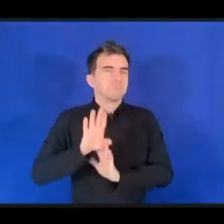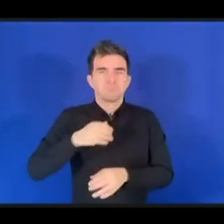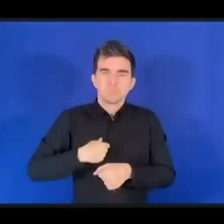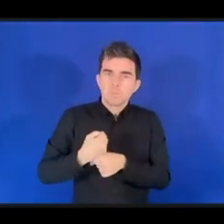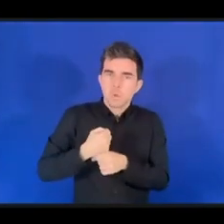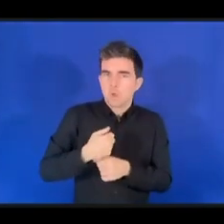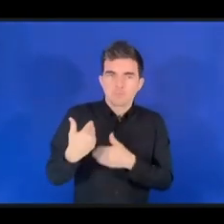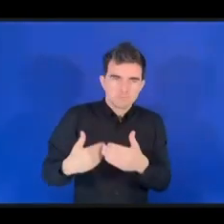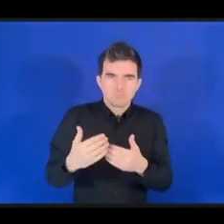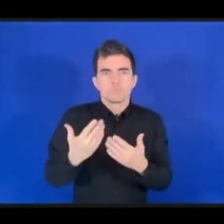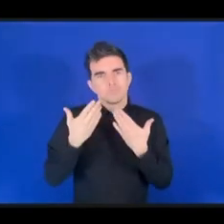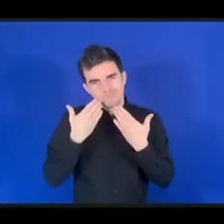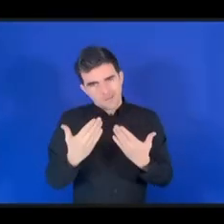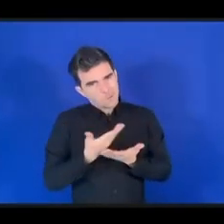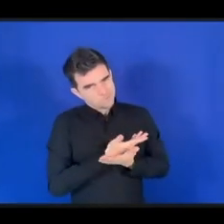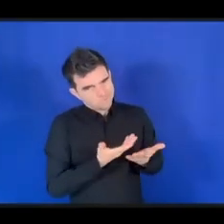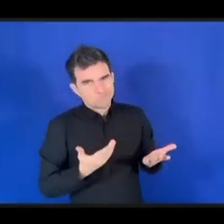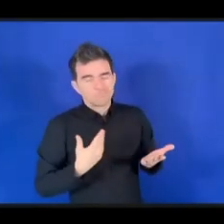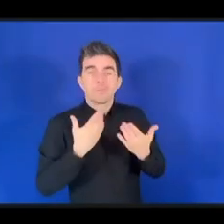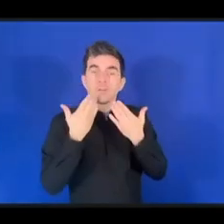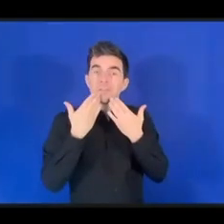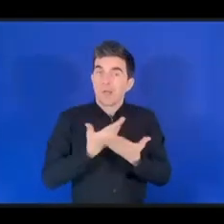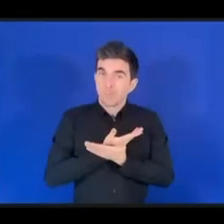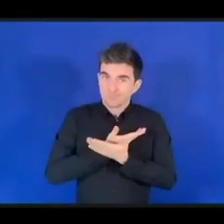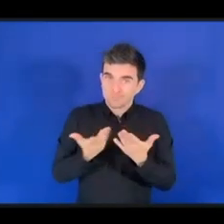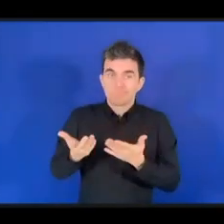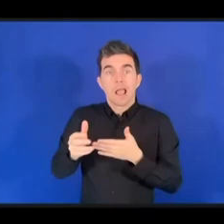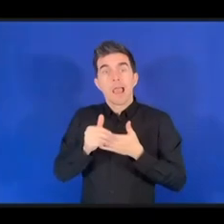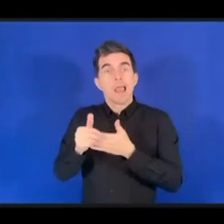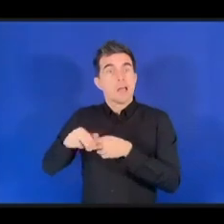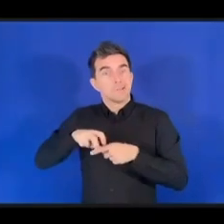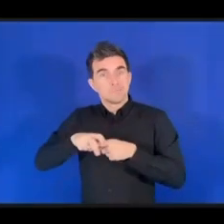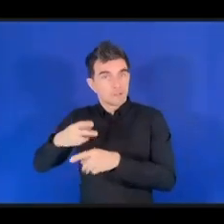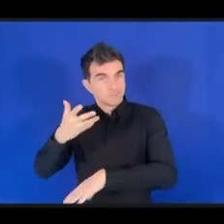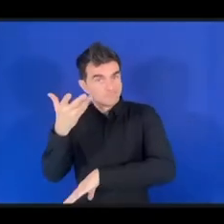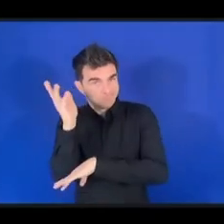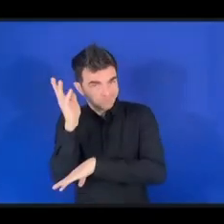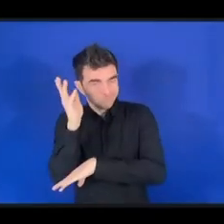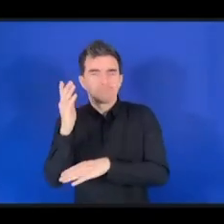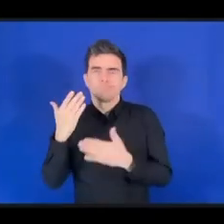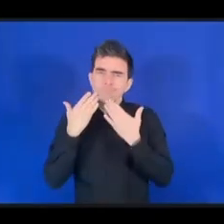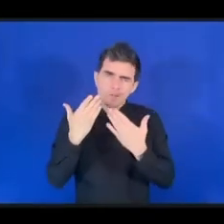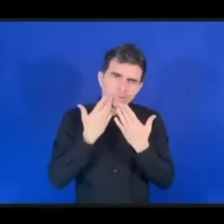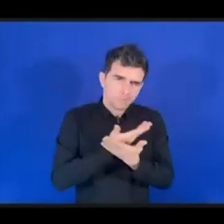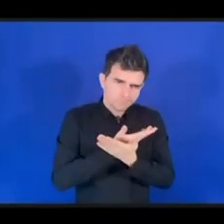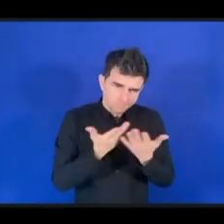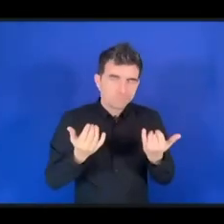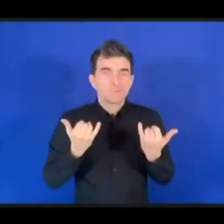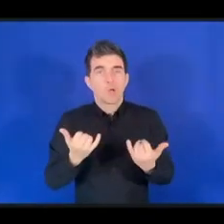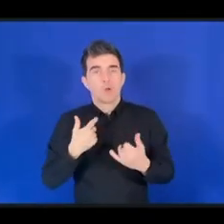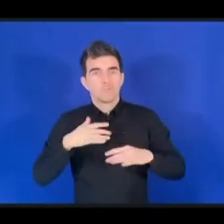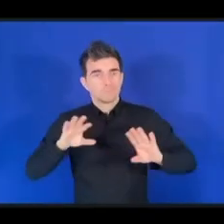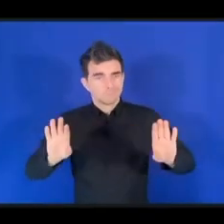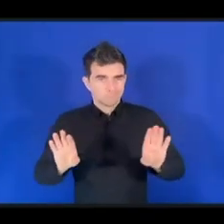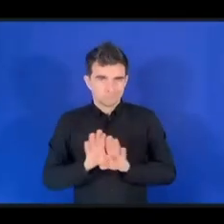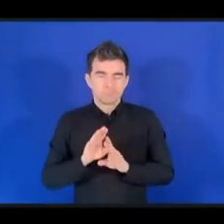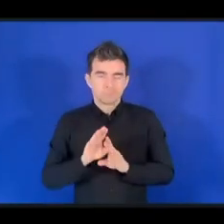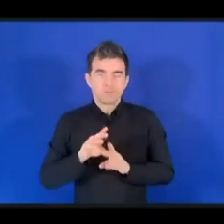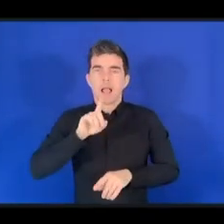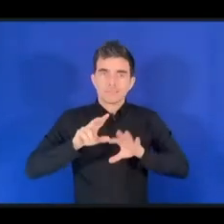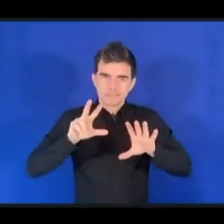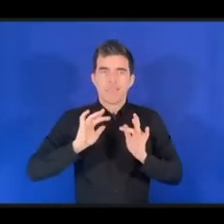بما تعلمته في هذه الفرصه وشكرا لكم جزيلا على اعطاء هذه الفرصه